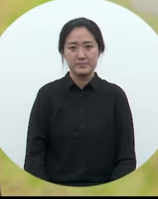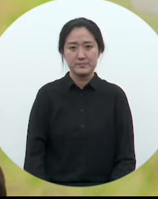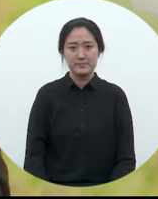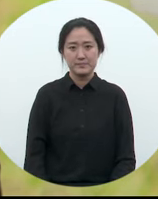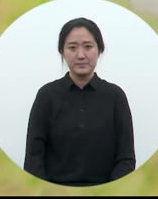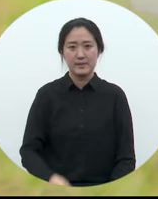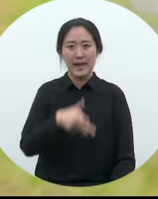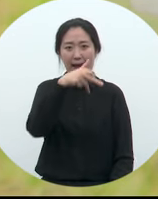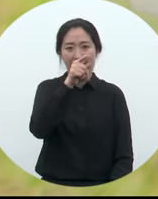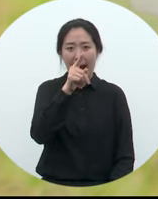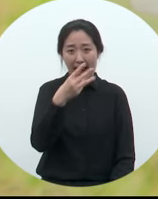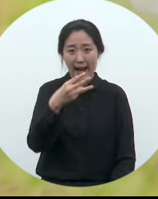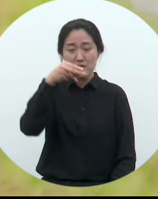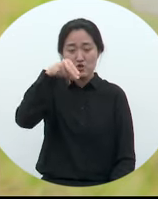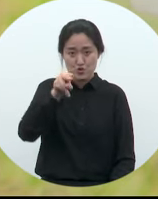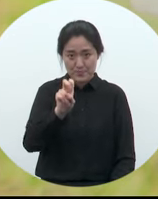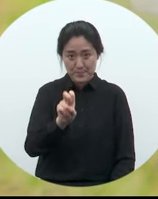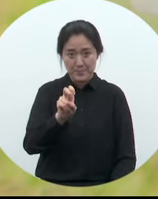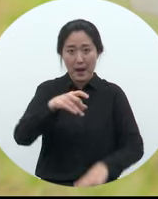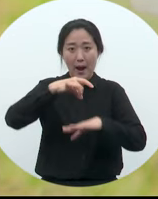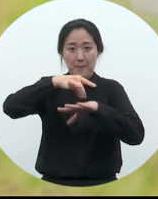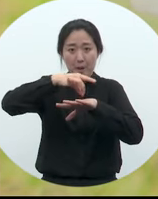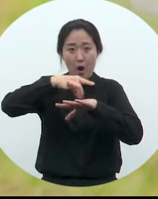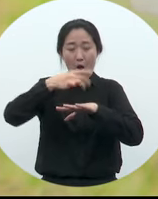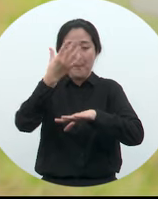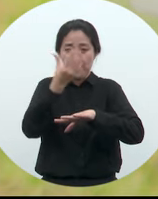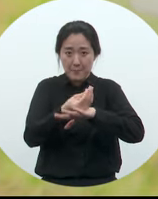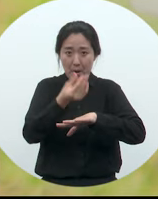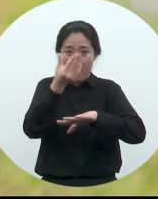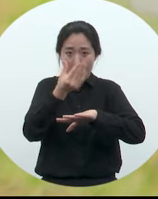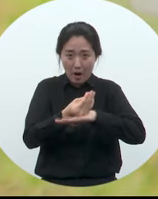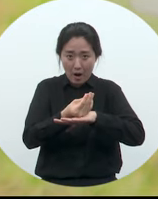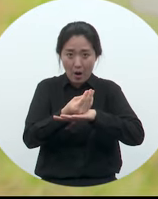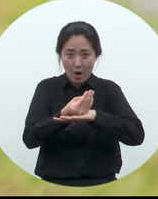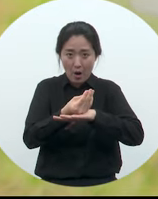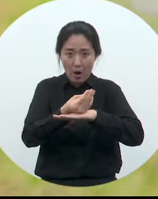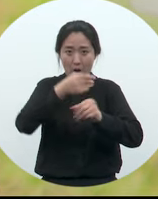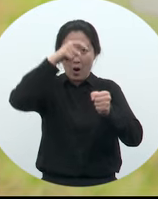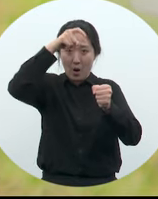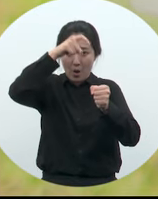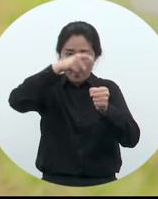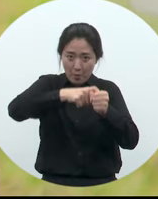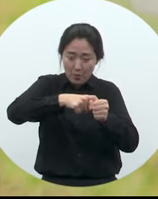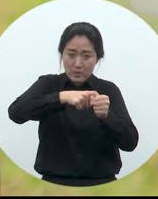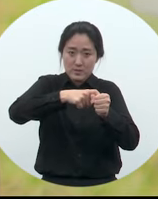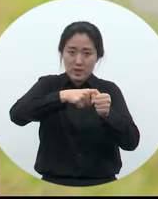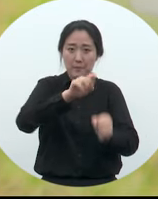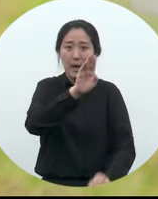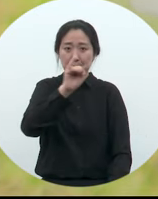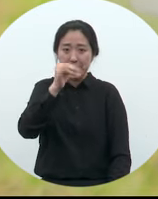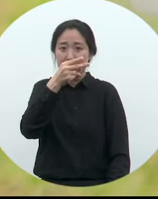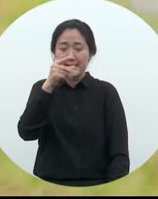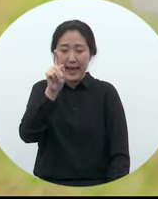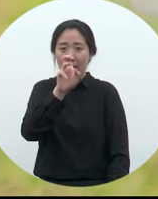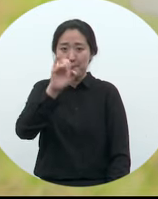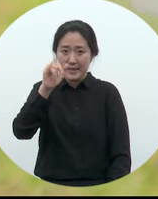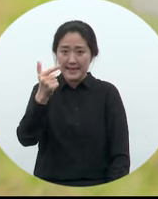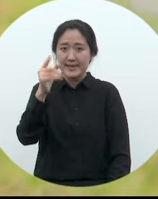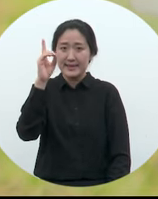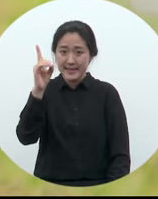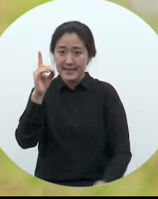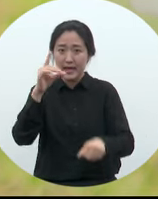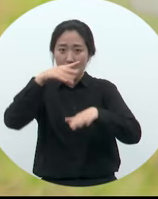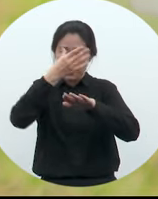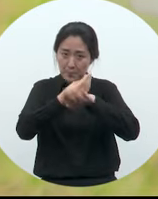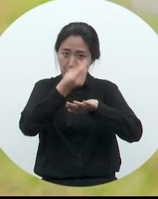제가 칼슘이 우리 몸에 뼈로 작용하기 위해서는, 성장으로 작용하기 위해서는 비타민 D가 굉장히 중요하다라고